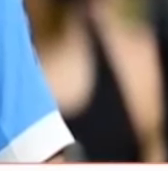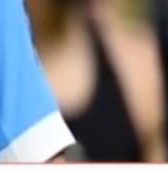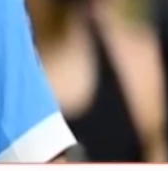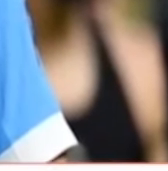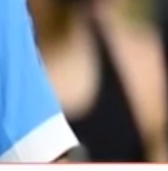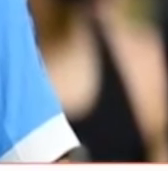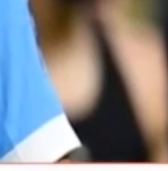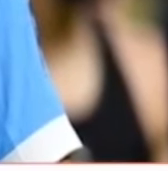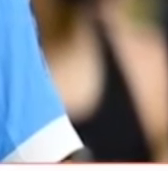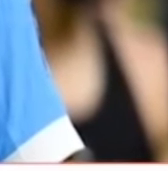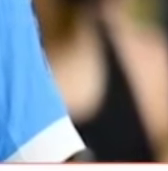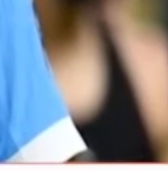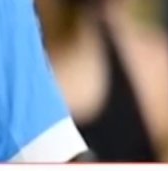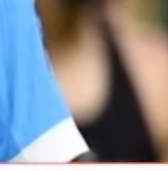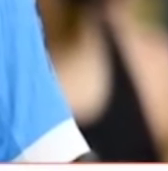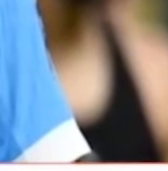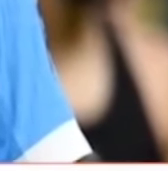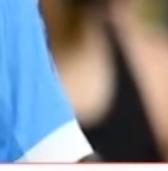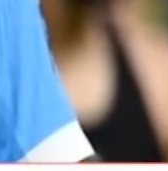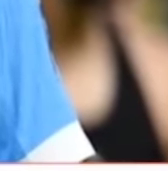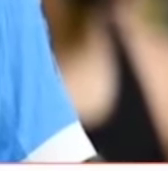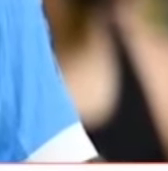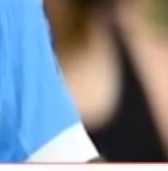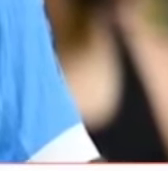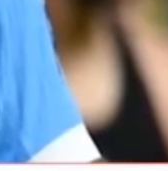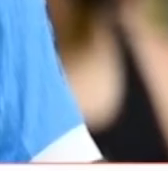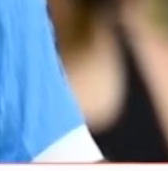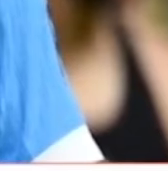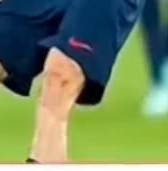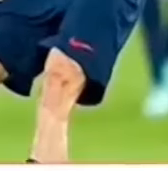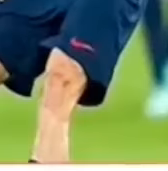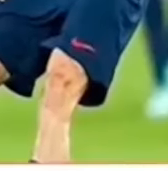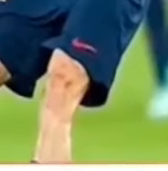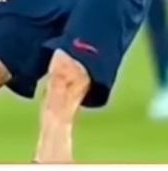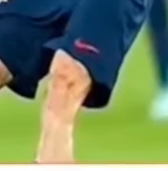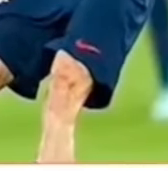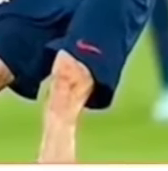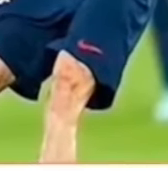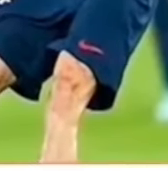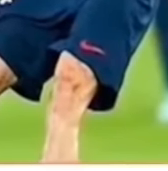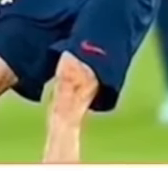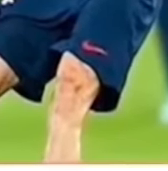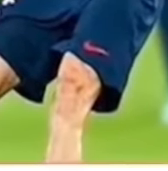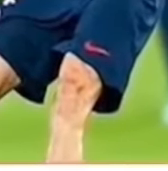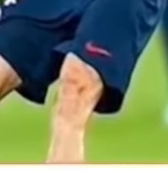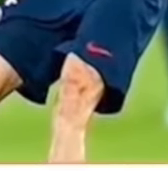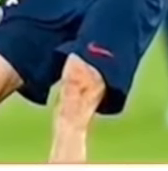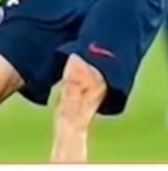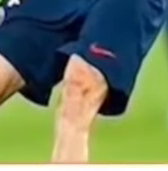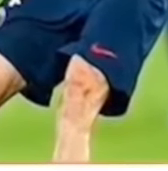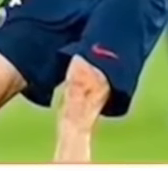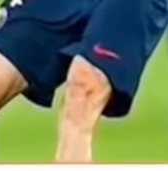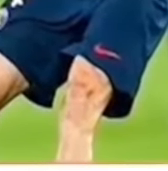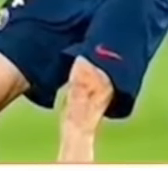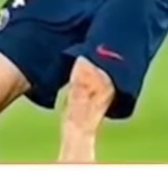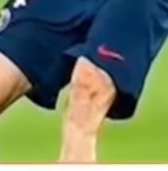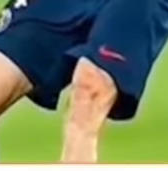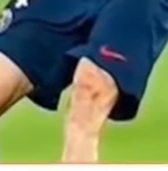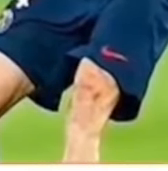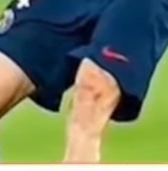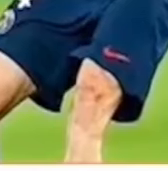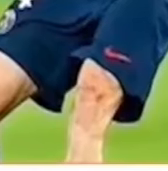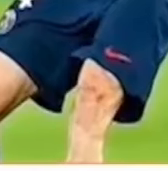Manchester United ekyalemedde ku ky'okuleeta omuwutanyi wa PSG Manuel ng'ono okumuleeta Man United erina